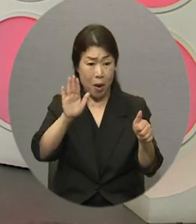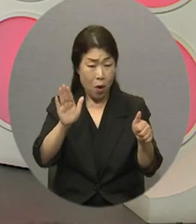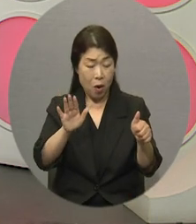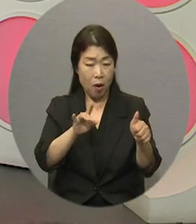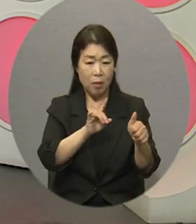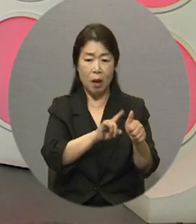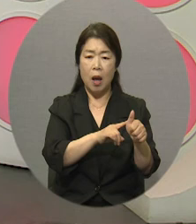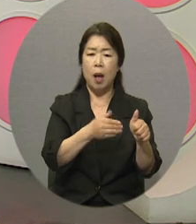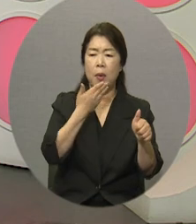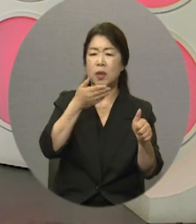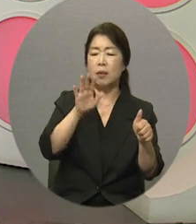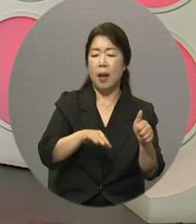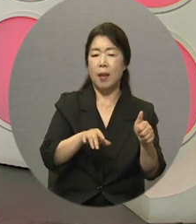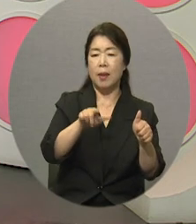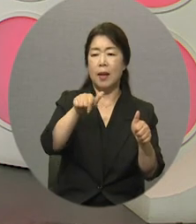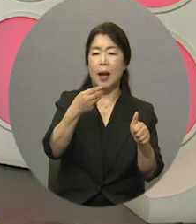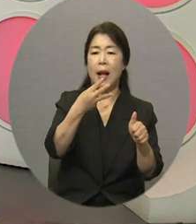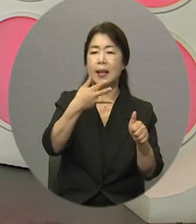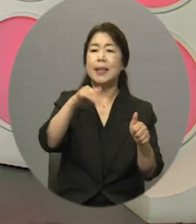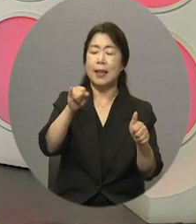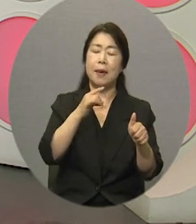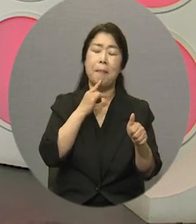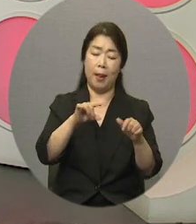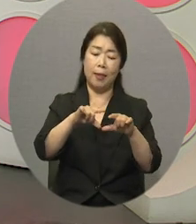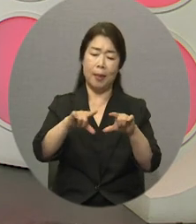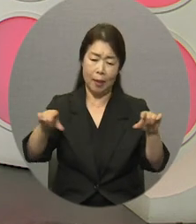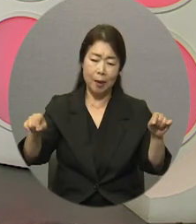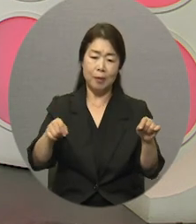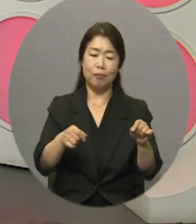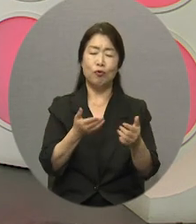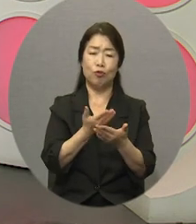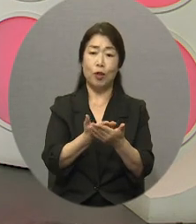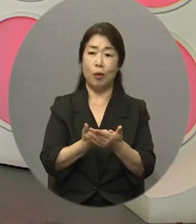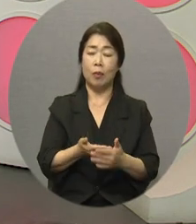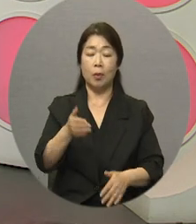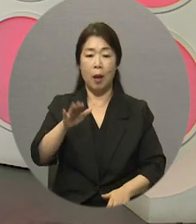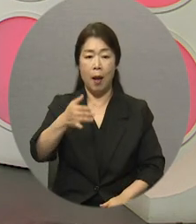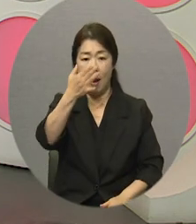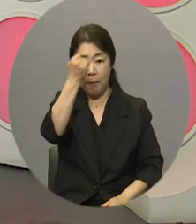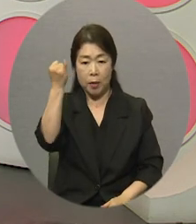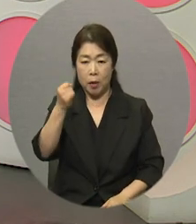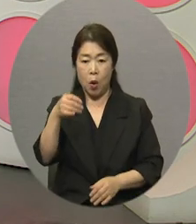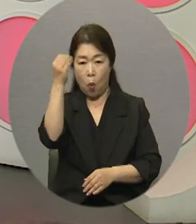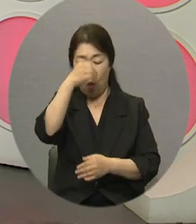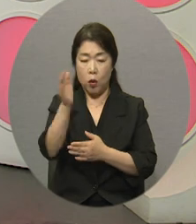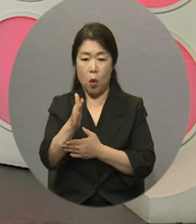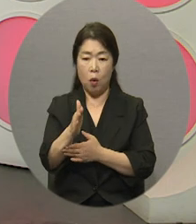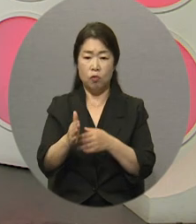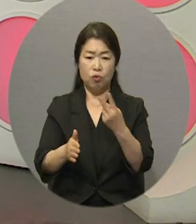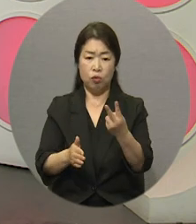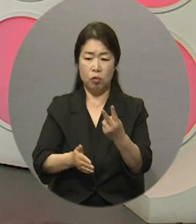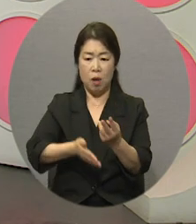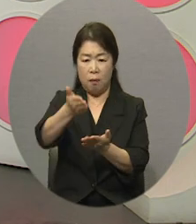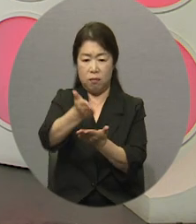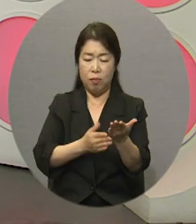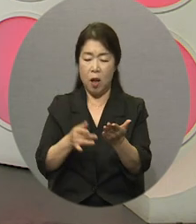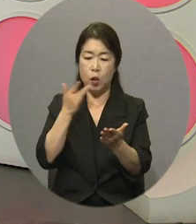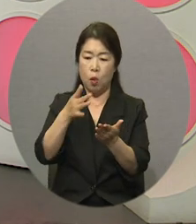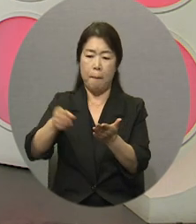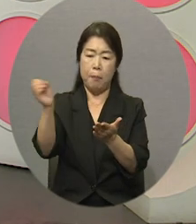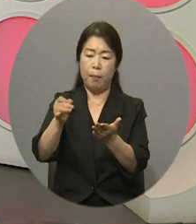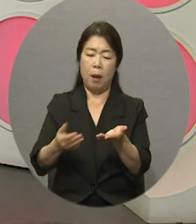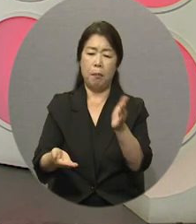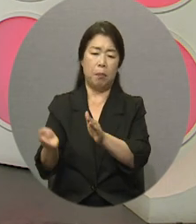먹기는 하는데 갈치만 달라고 했습니다. 하지만 할머니는 고등어 두 마리를 배를 가르고 소금을 쳤어요.